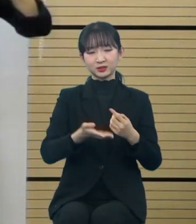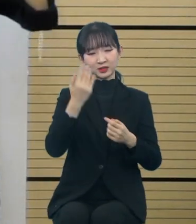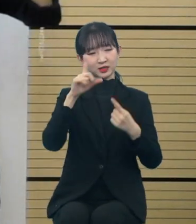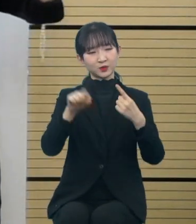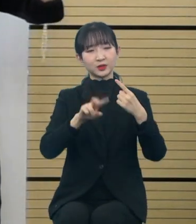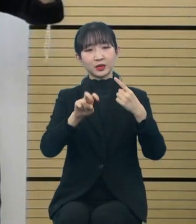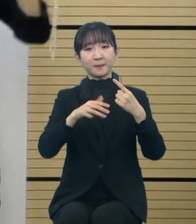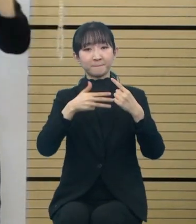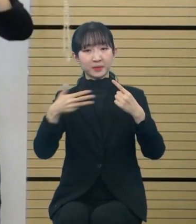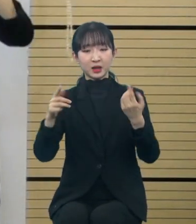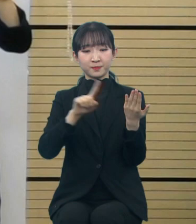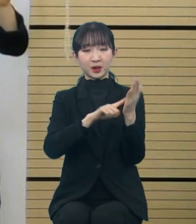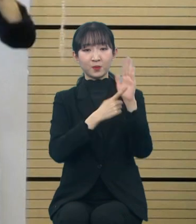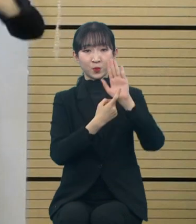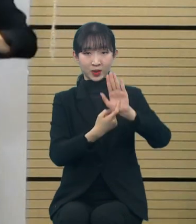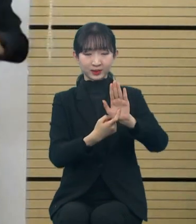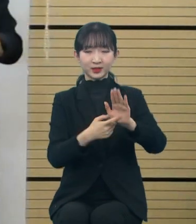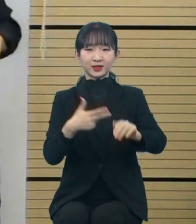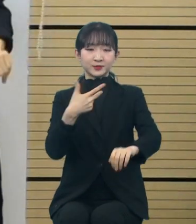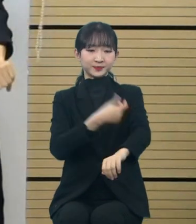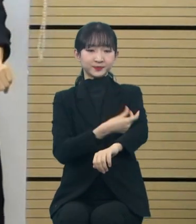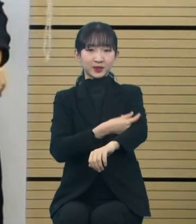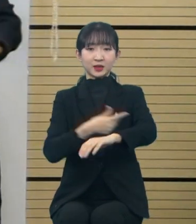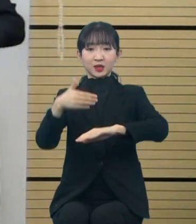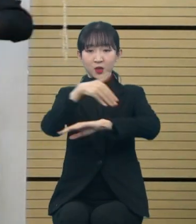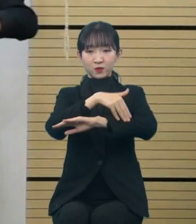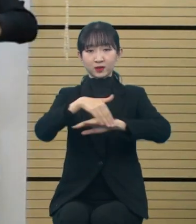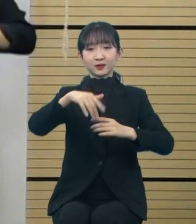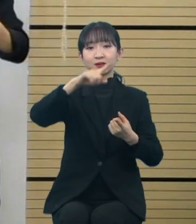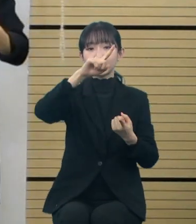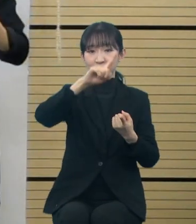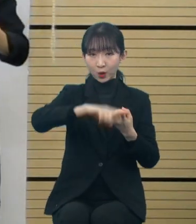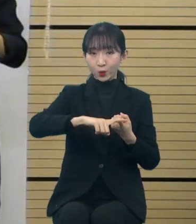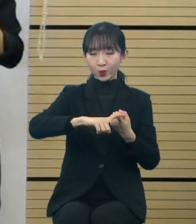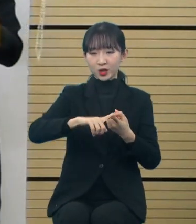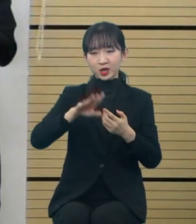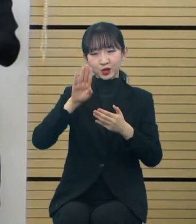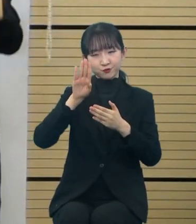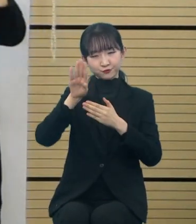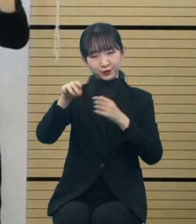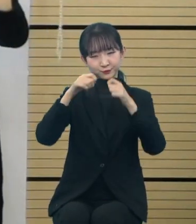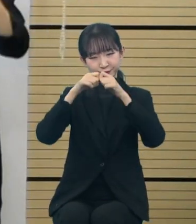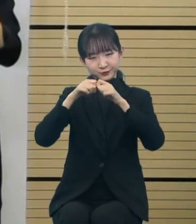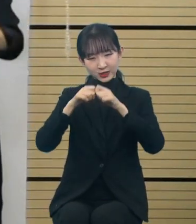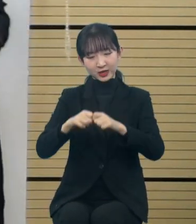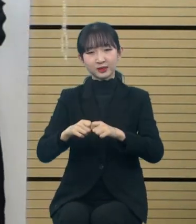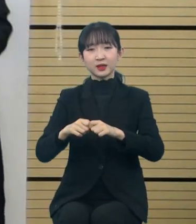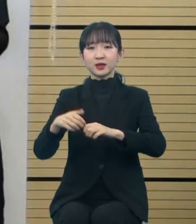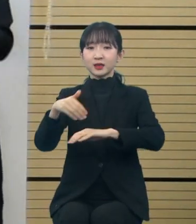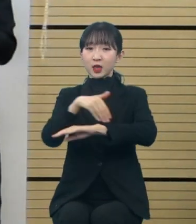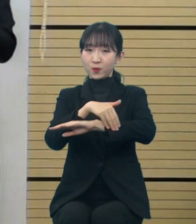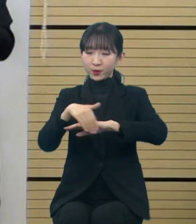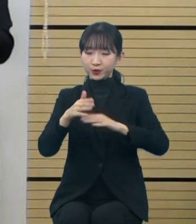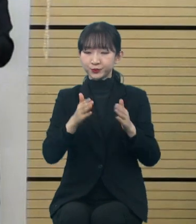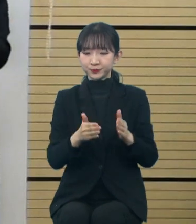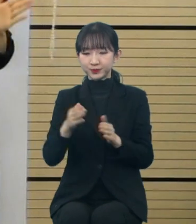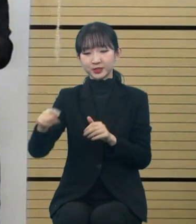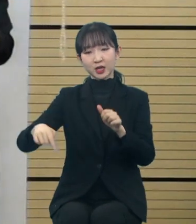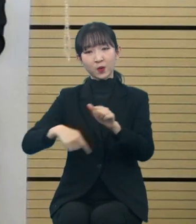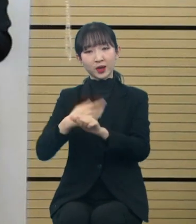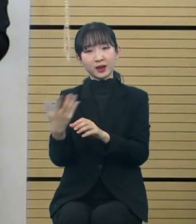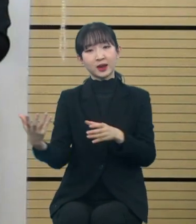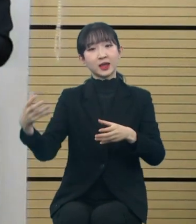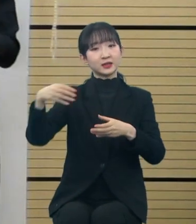28일 발표한 예방접종 계획에 따라서 이후에 구체화된 백신 공급 계획과 준비 상황을